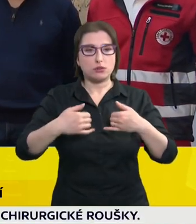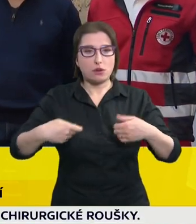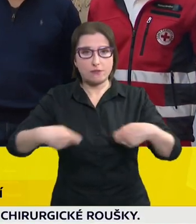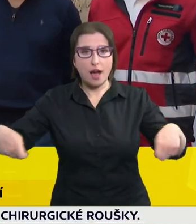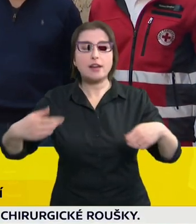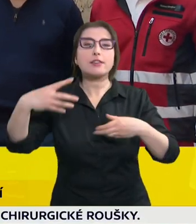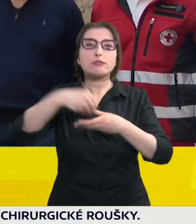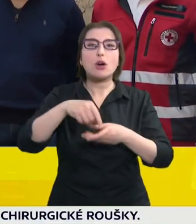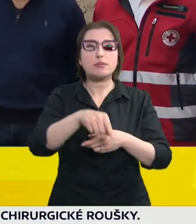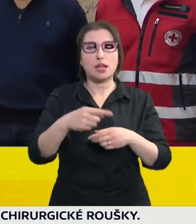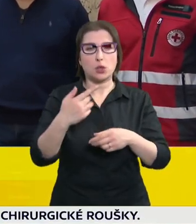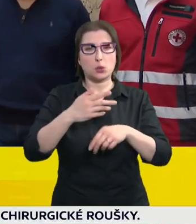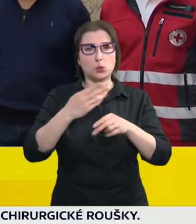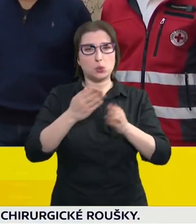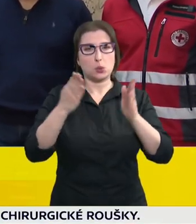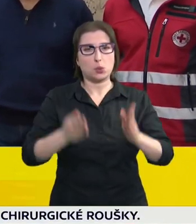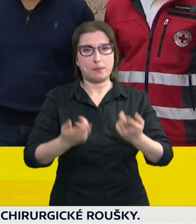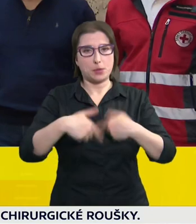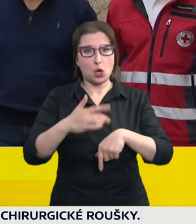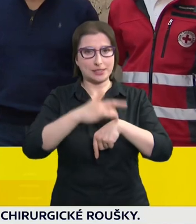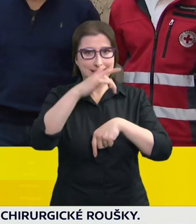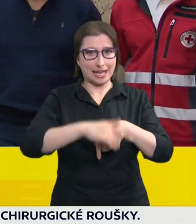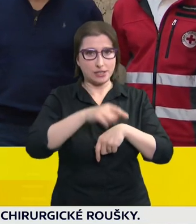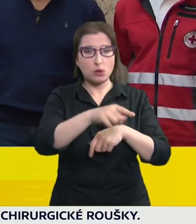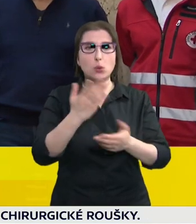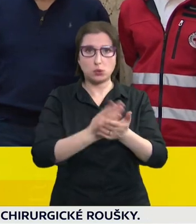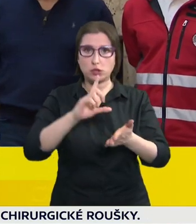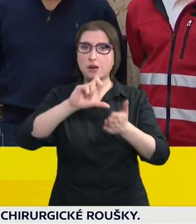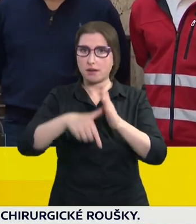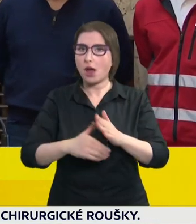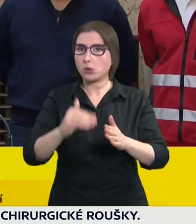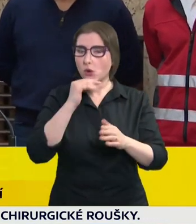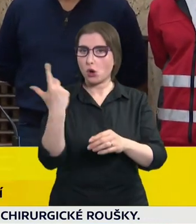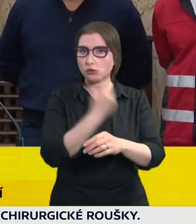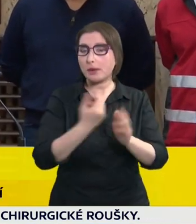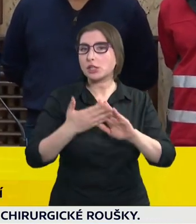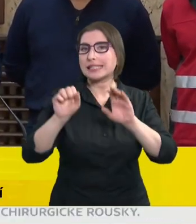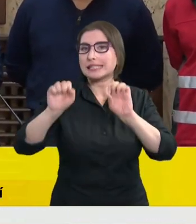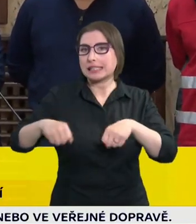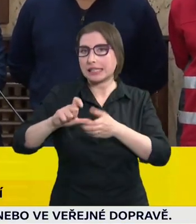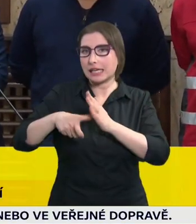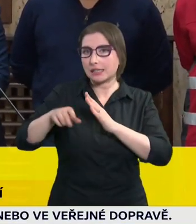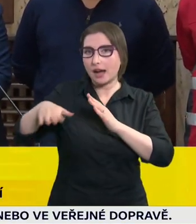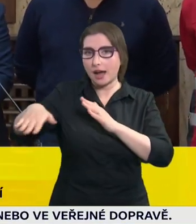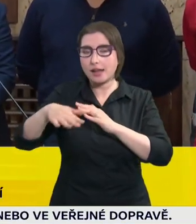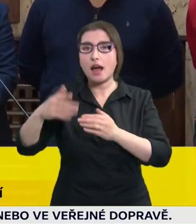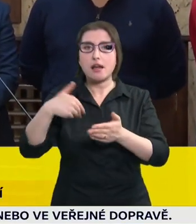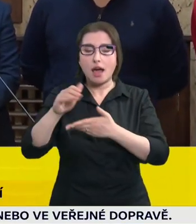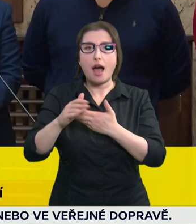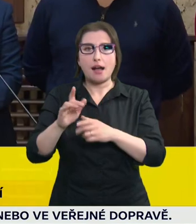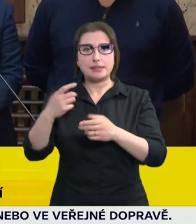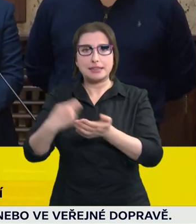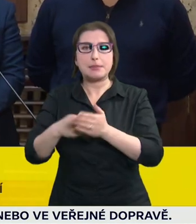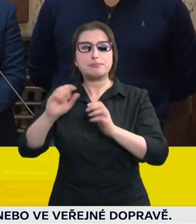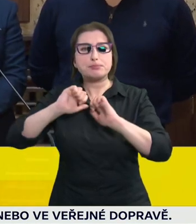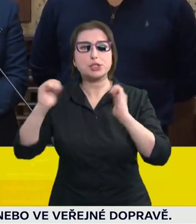důchodců, protože tam v některých krajích už došlo k velkému proočkování, třeba v Zlínském kraji. A stále tam je udržován ten přísný režim. Tak jestli